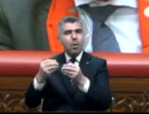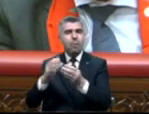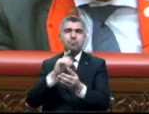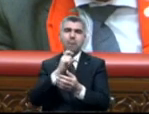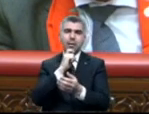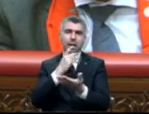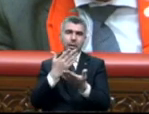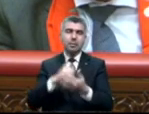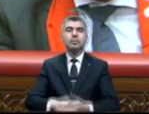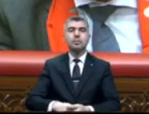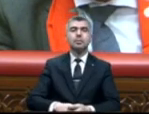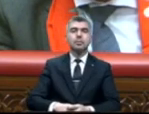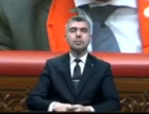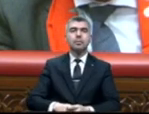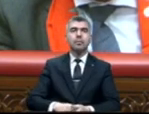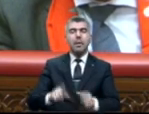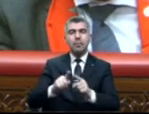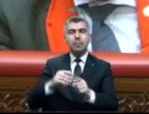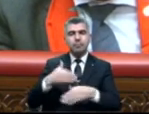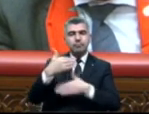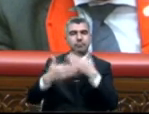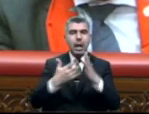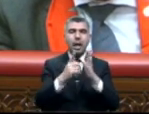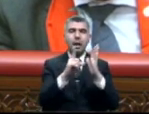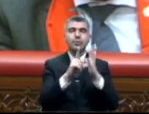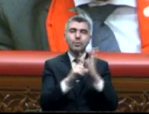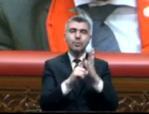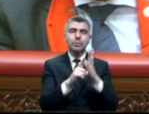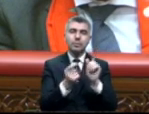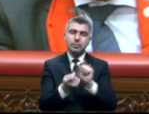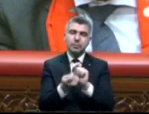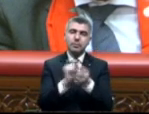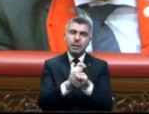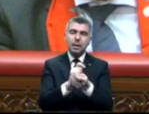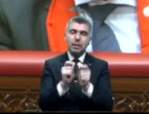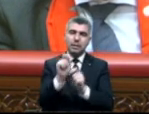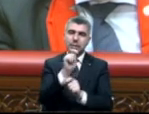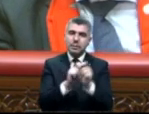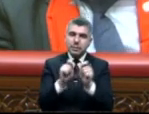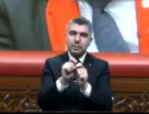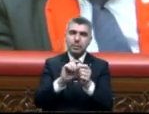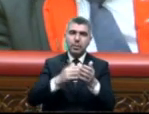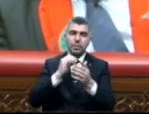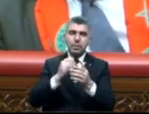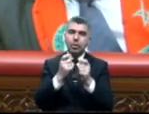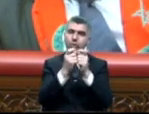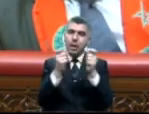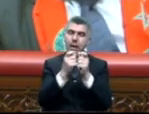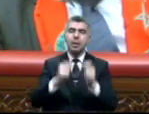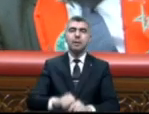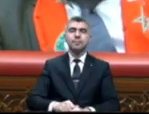خام. هذا الأمر يمكننا نتداركوه في القانون، يمكننا نتداركوه في دفتر التحملات مع